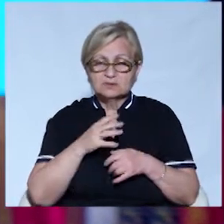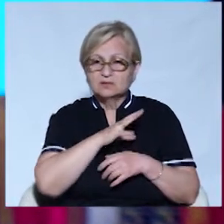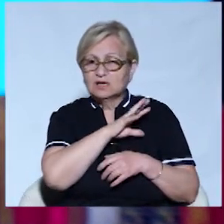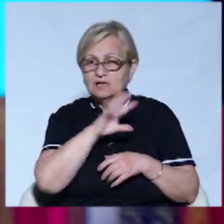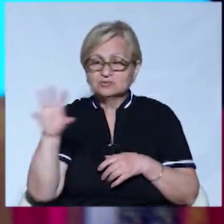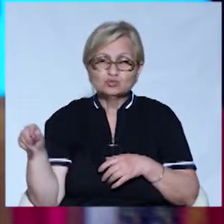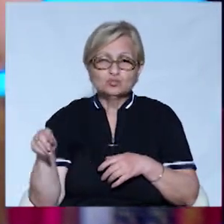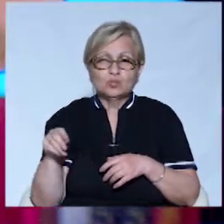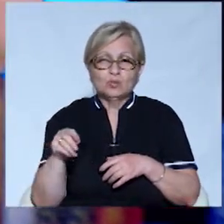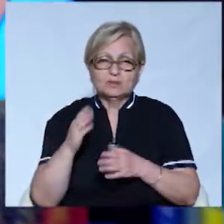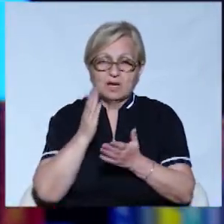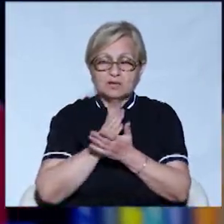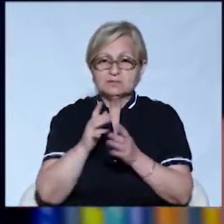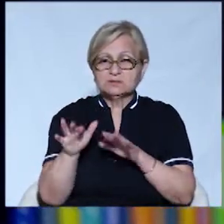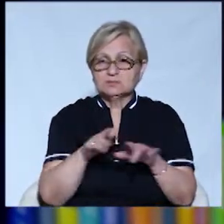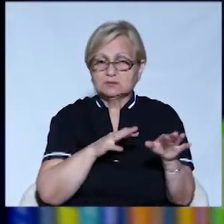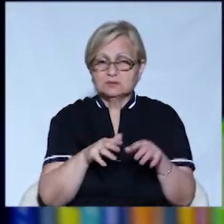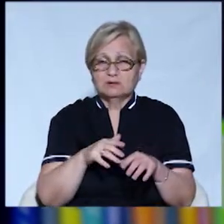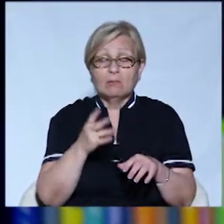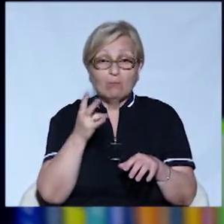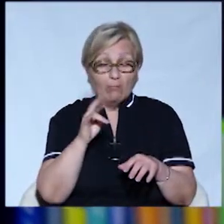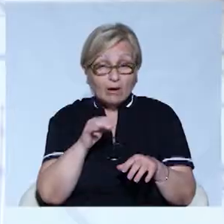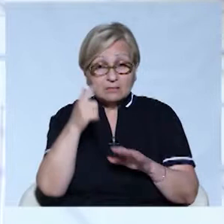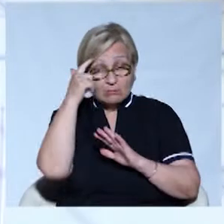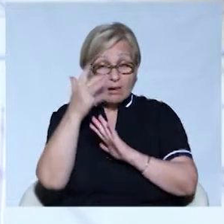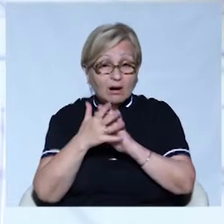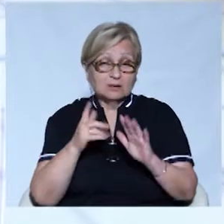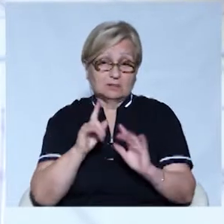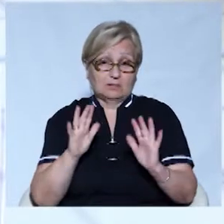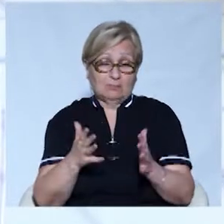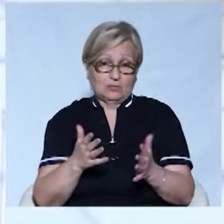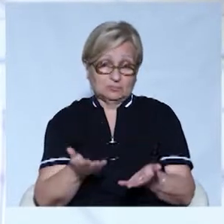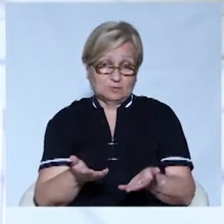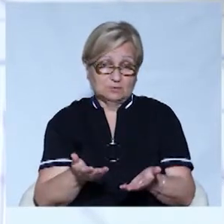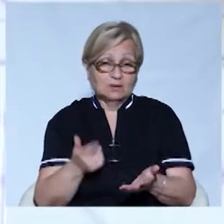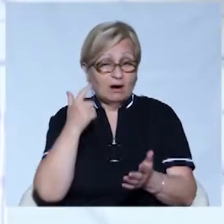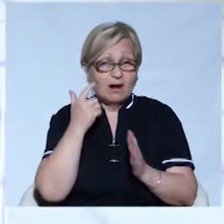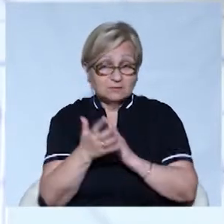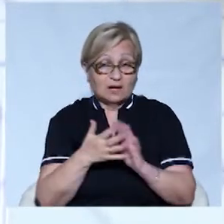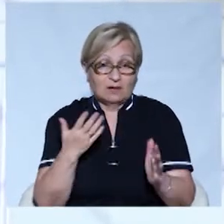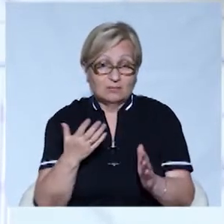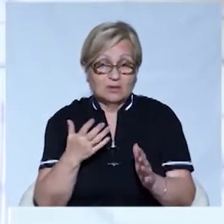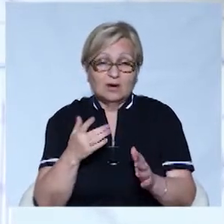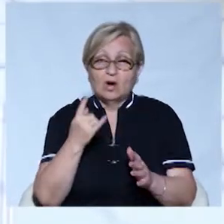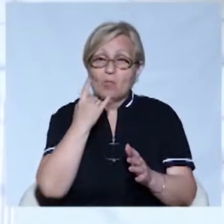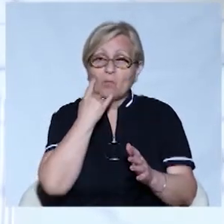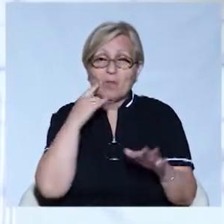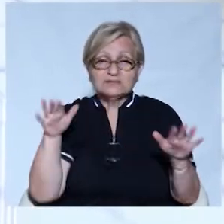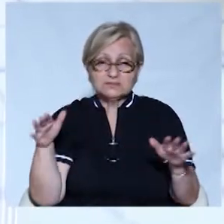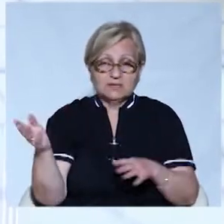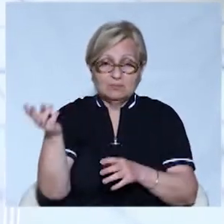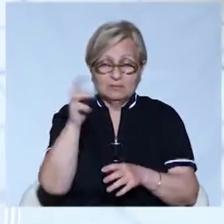ყველა ზმნა არის, მაგრამ თქვენ გაიგეთ რაც მოხდა. გასაგებია თქვენთვის რომ მერცხლები